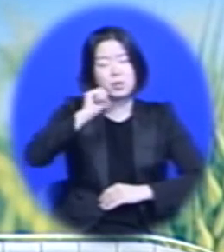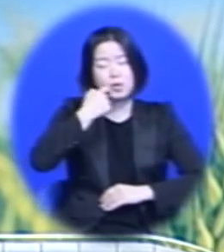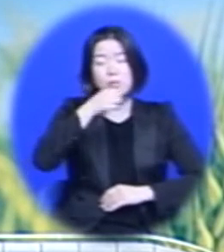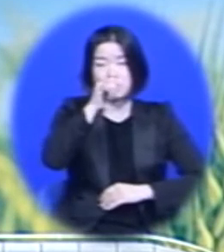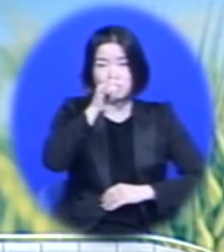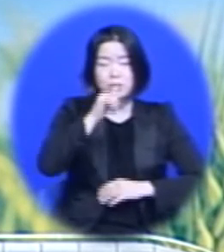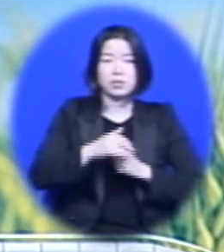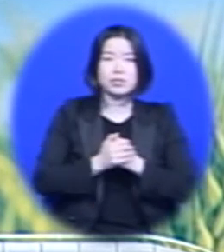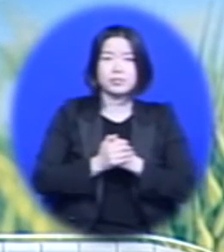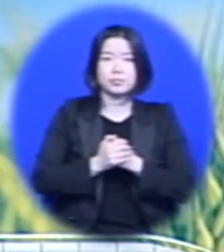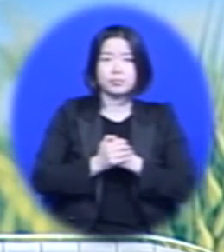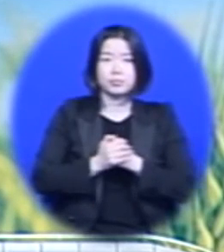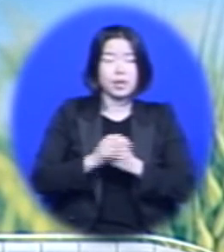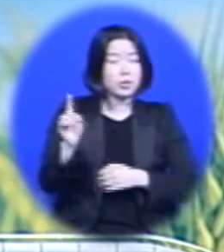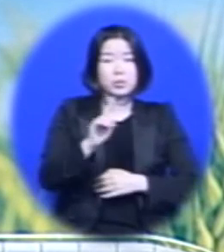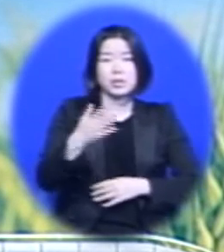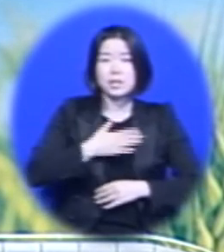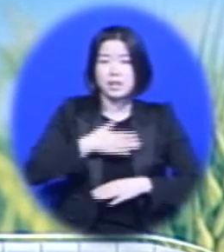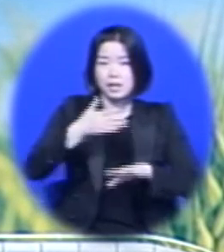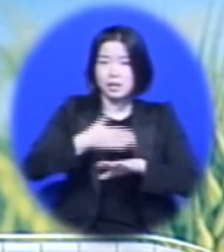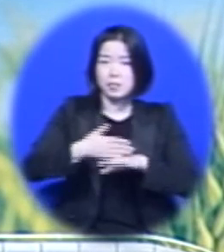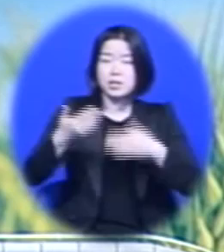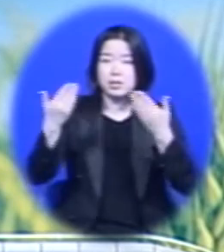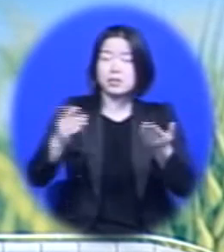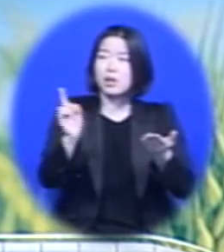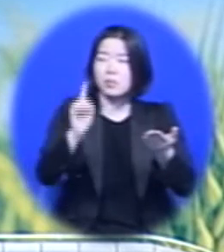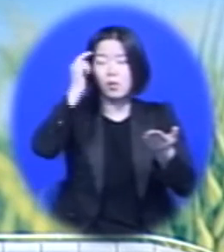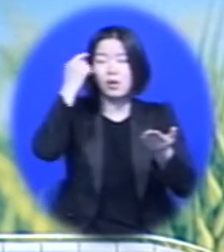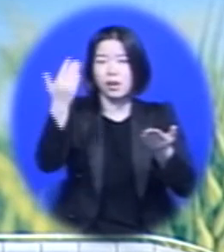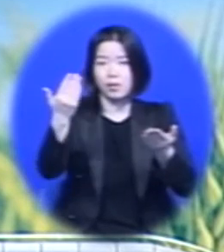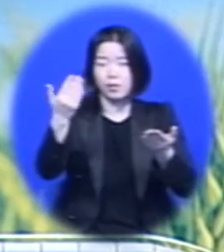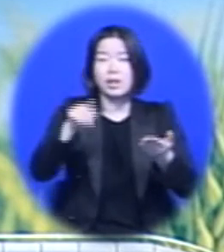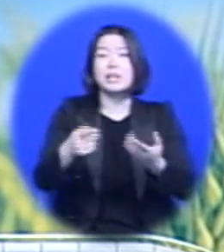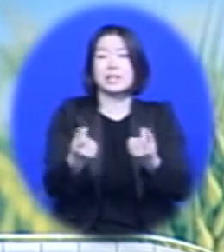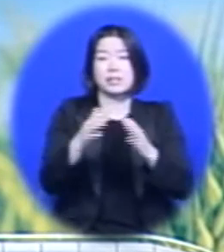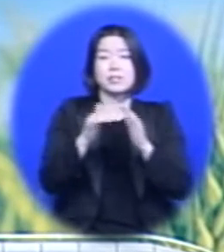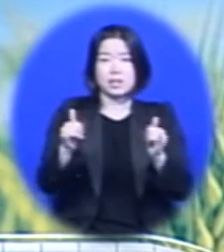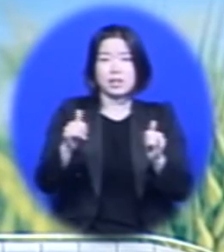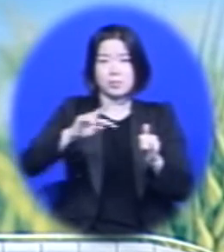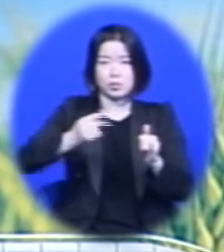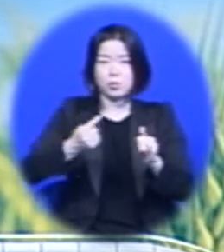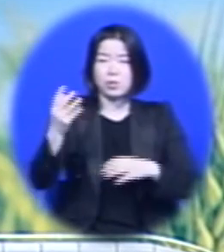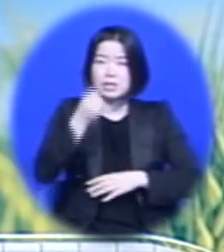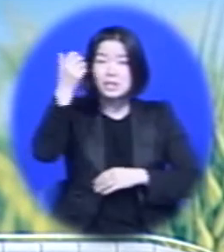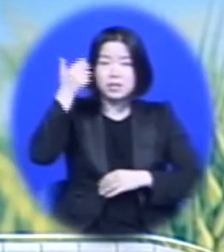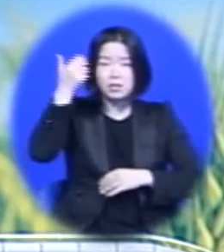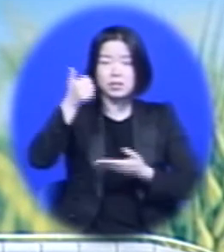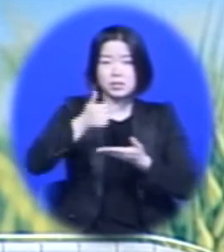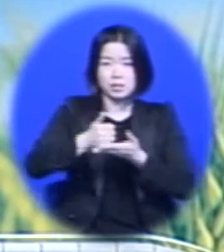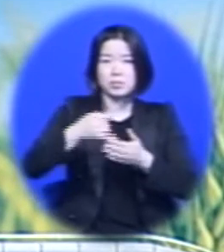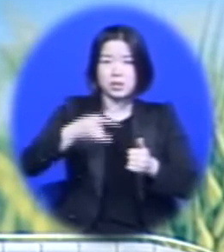처했고 도대체 나는 감사할 게 무엇인가 하시는 분들도 성령께서 알게